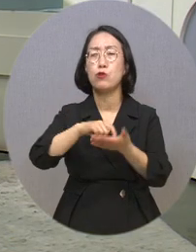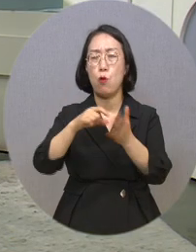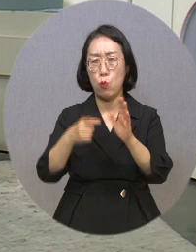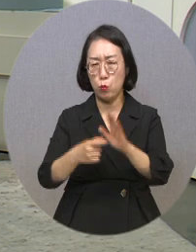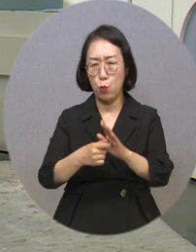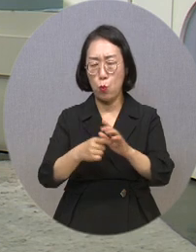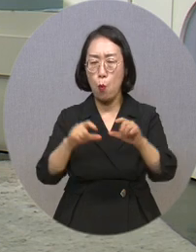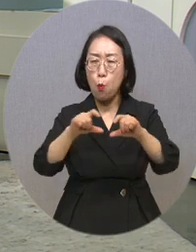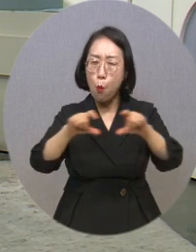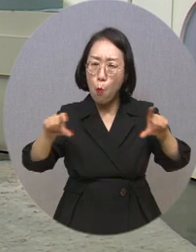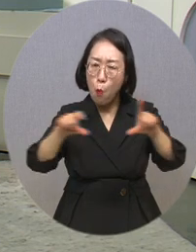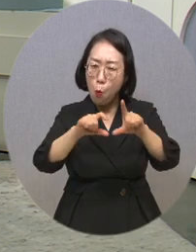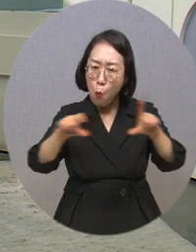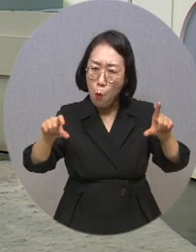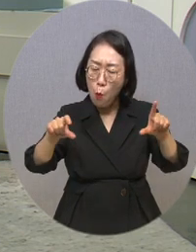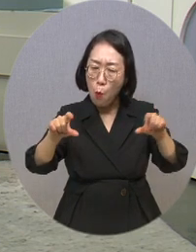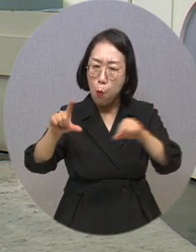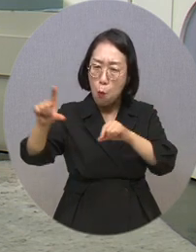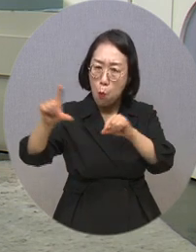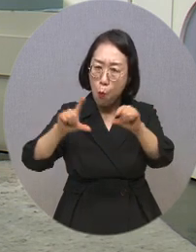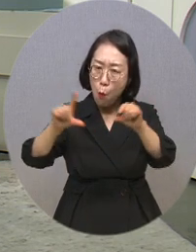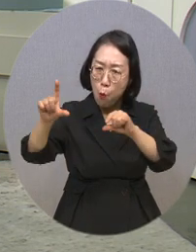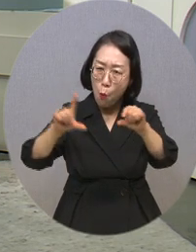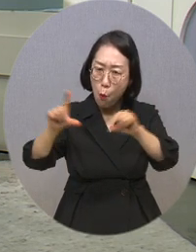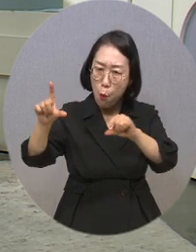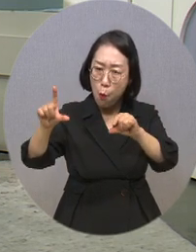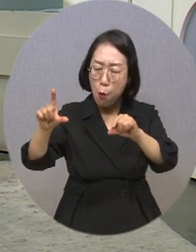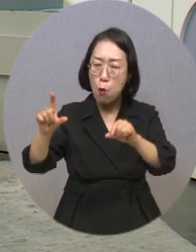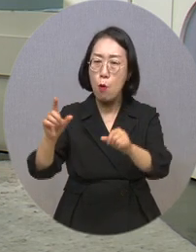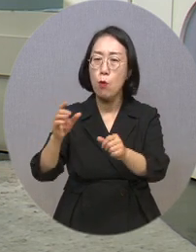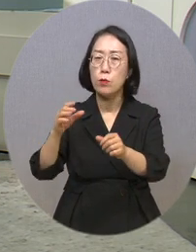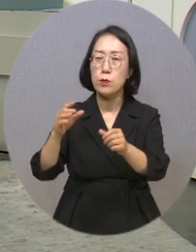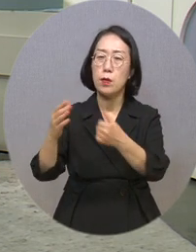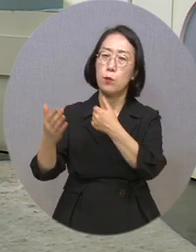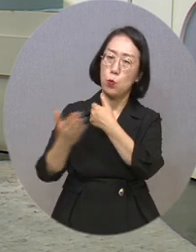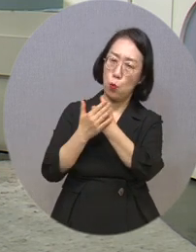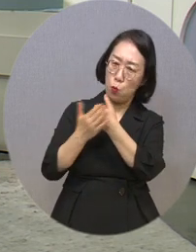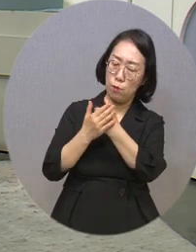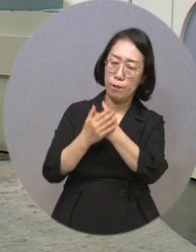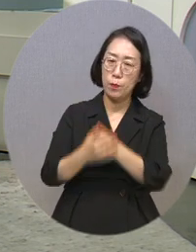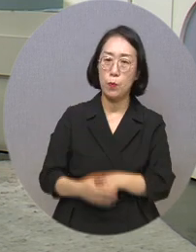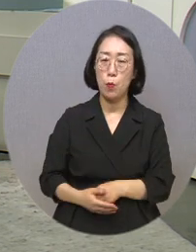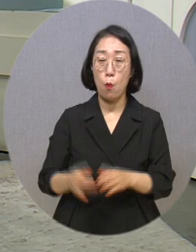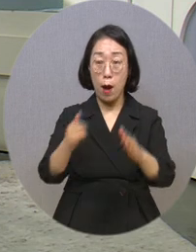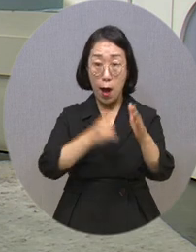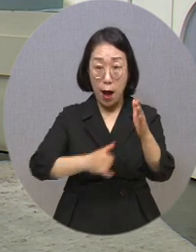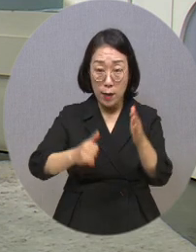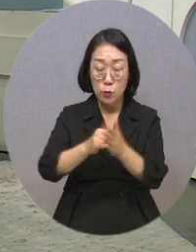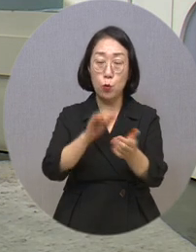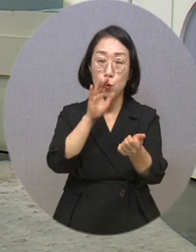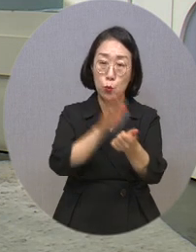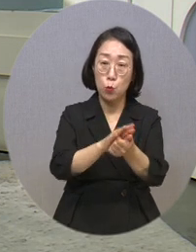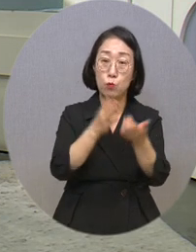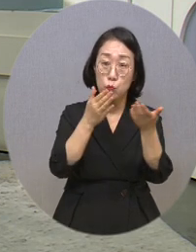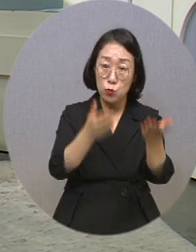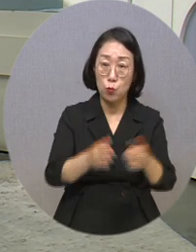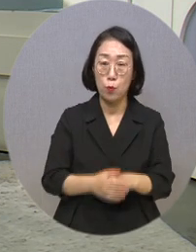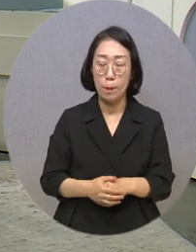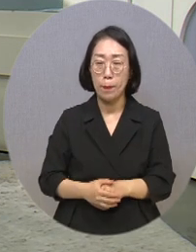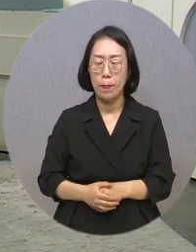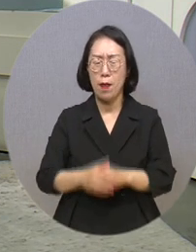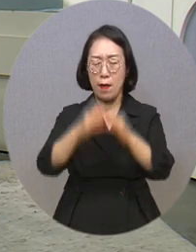거가 없도록. 그러니까 어려운 가정들을 가족 지원도 돼야 되고. 그러니까 맞춤형으로